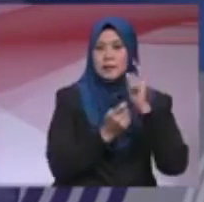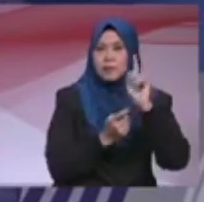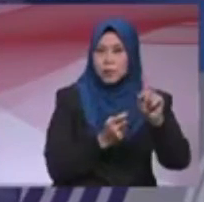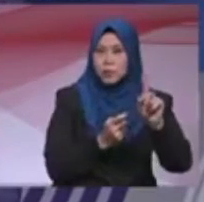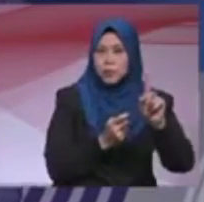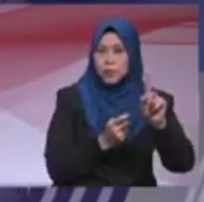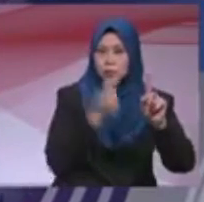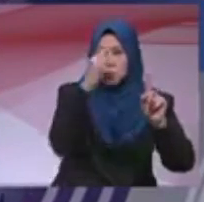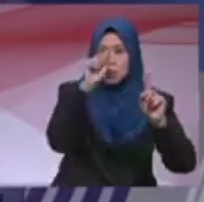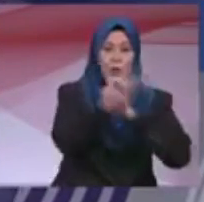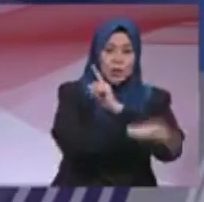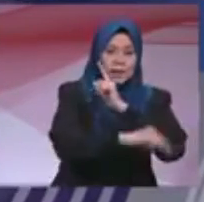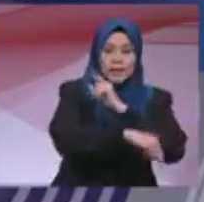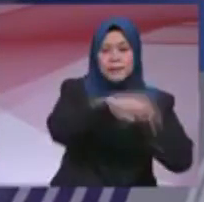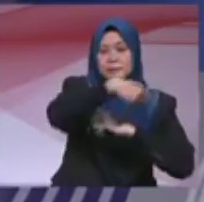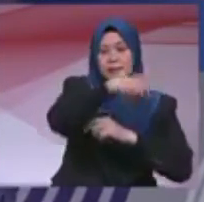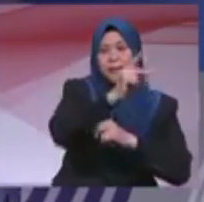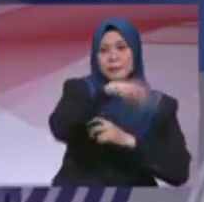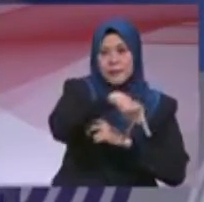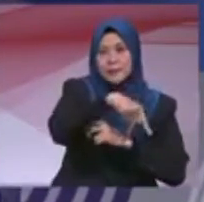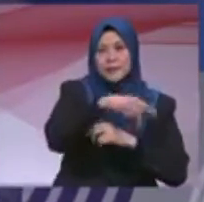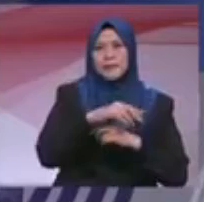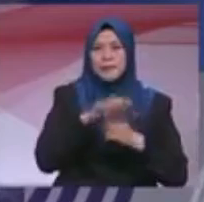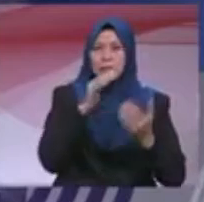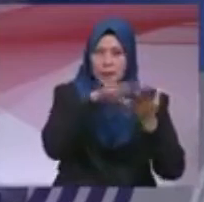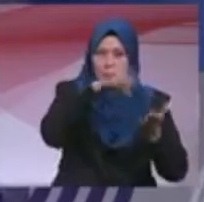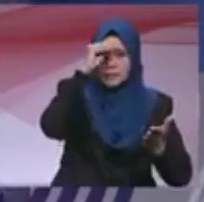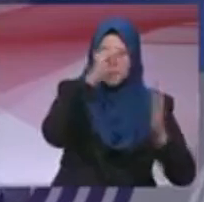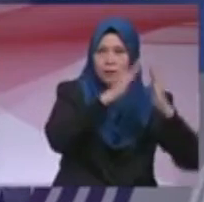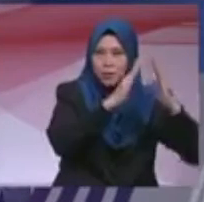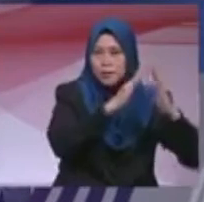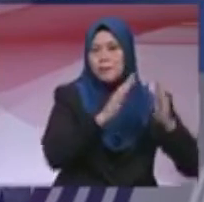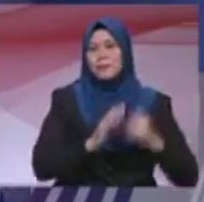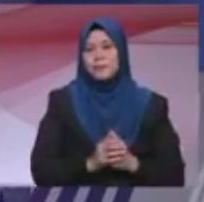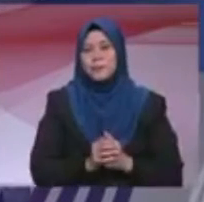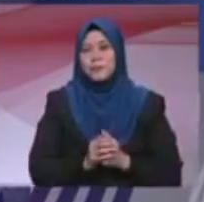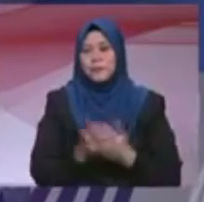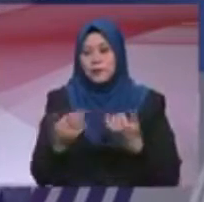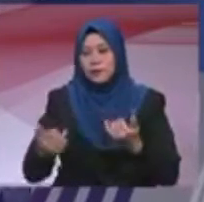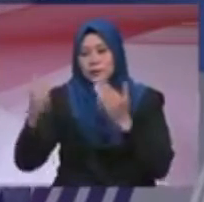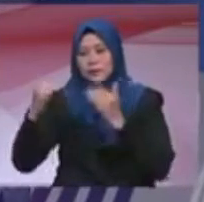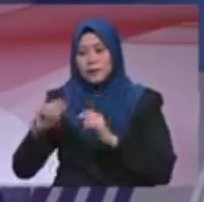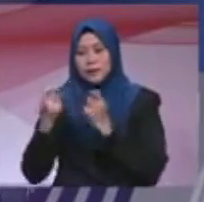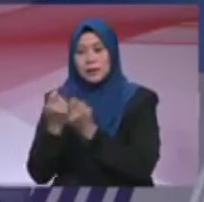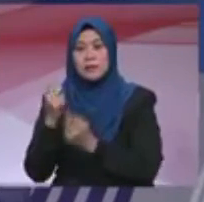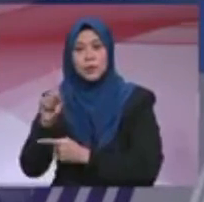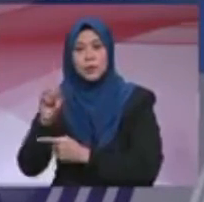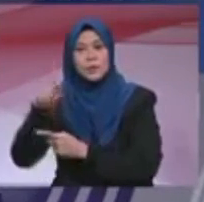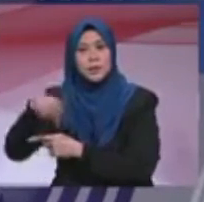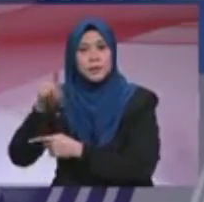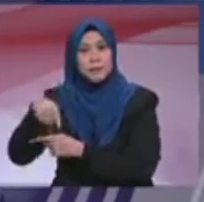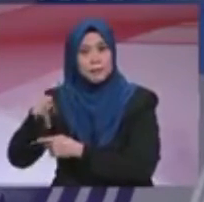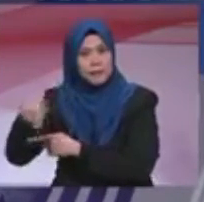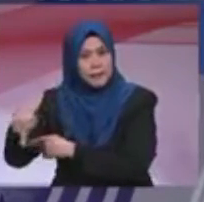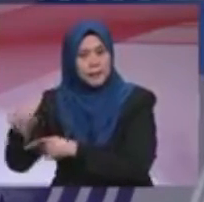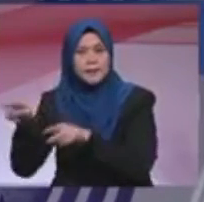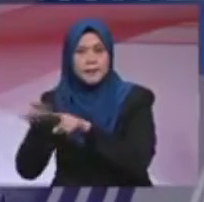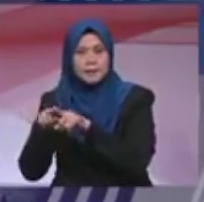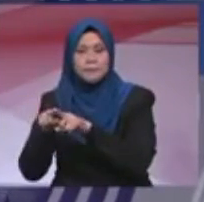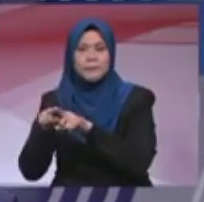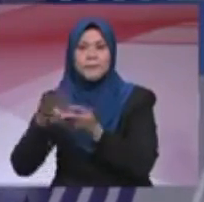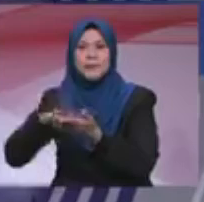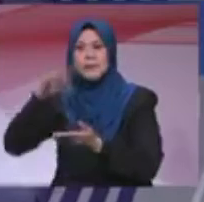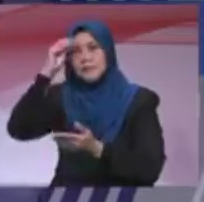negeri PKP. Tingkatan 1 negeri PKPB adalah secara bersemuka, begitu juga di